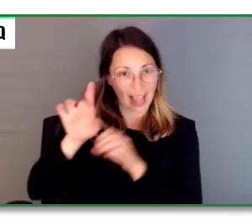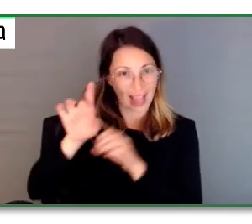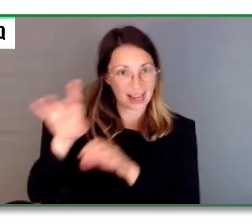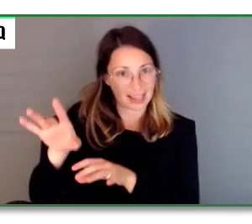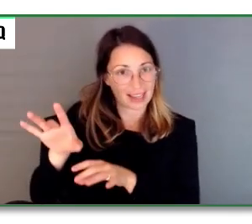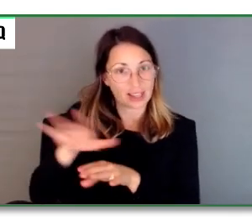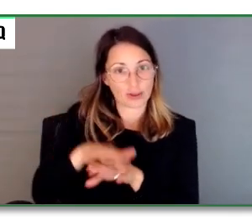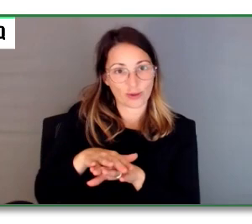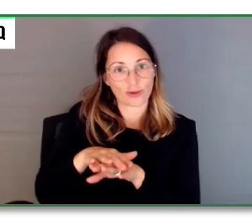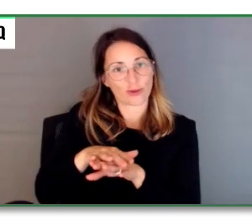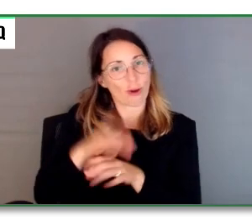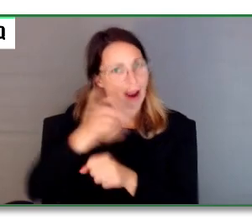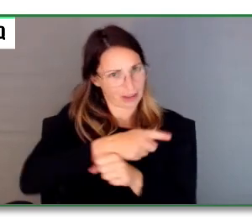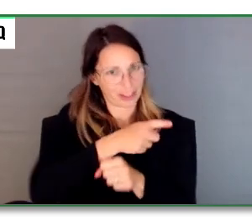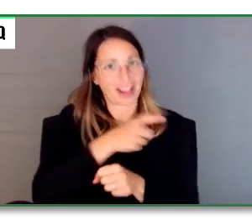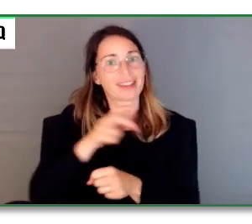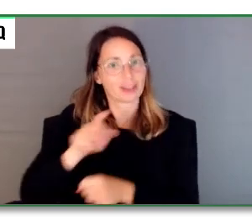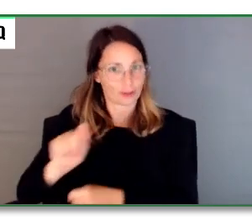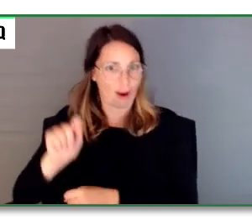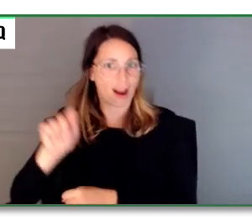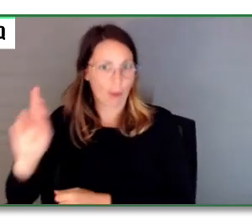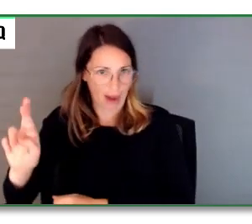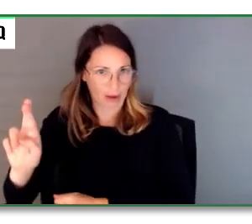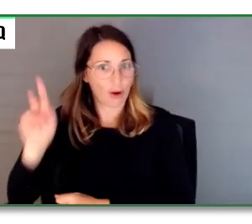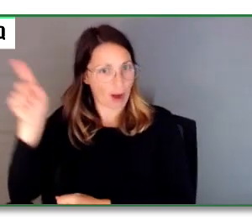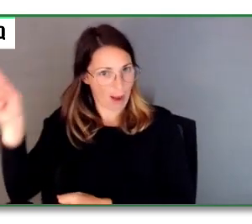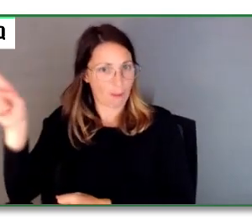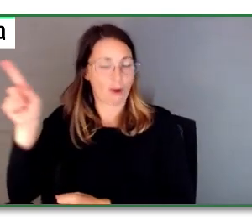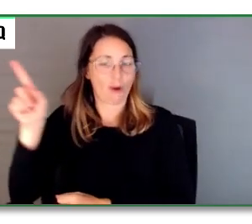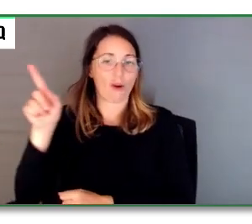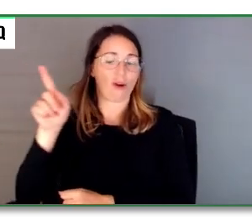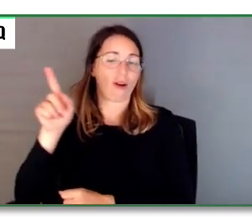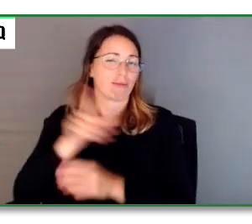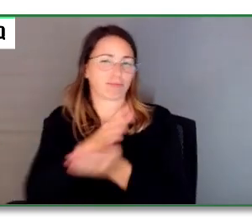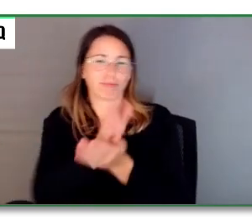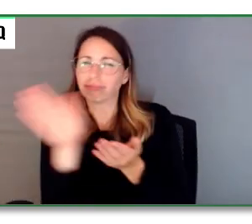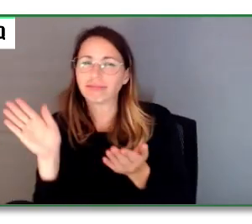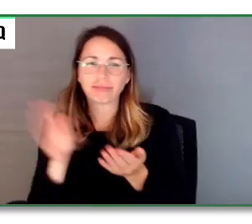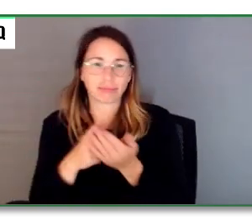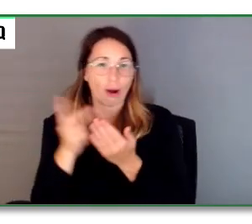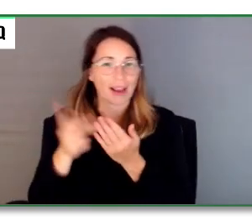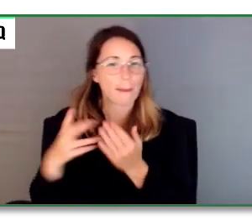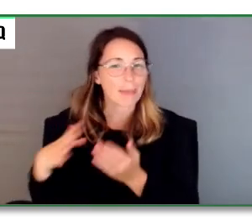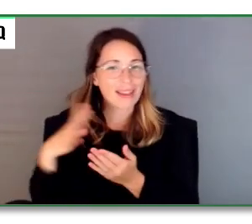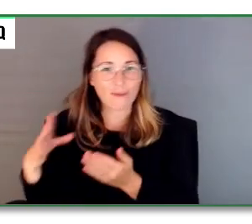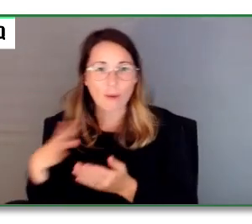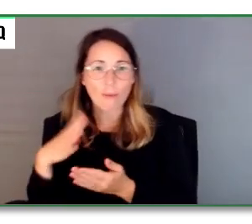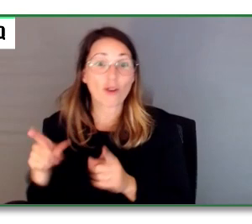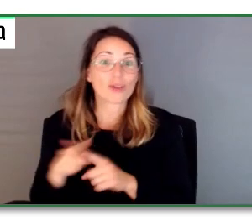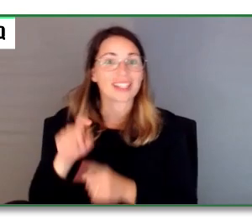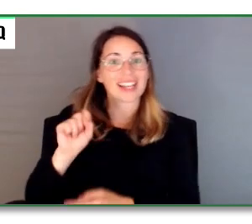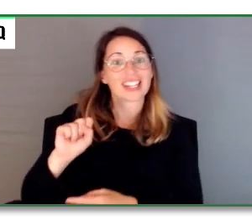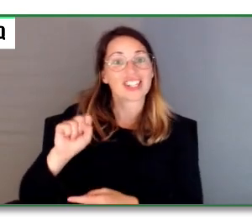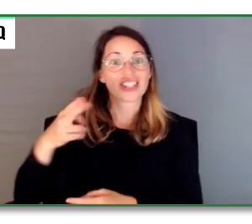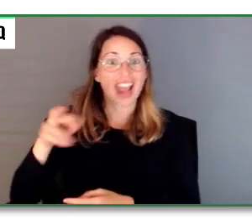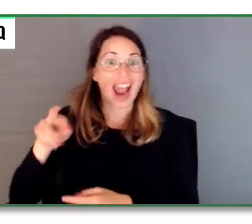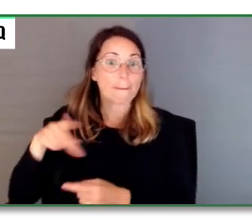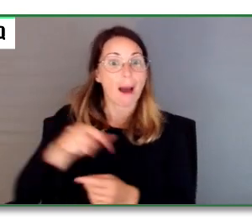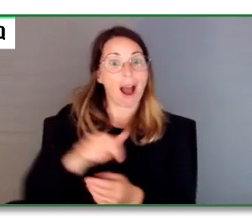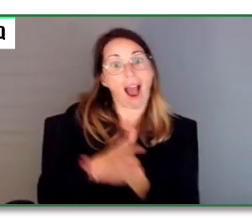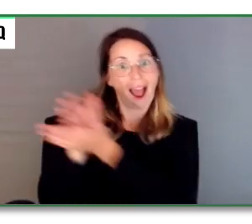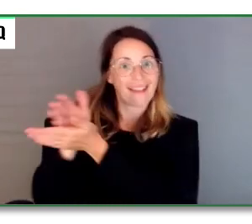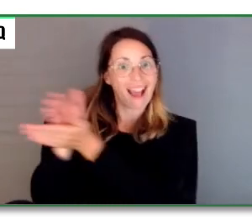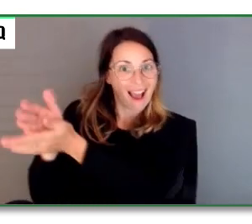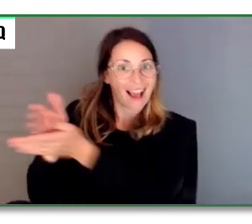d'acquisition du Trail Rider avec un vaste programme de bénévoles et de Sherpas pour aider les personnes qui n'ont pas d'amis ou de